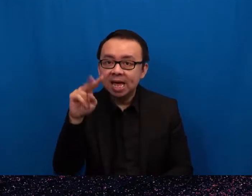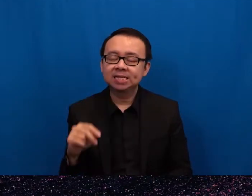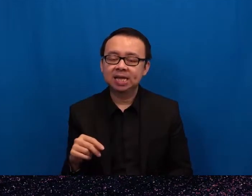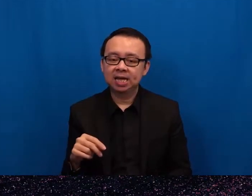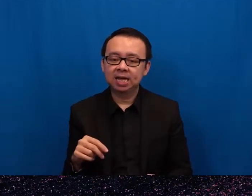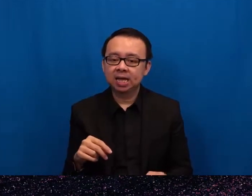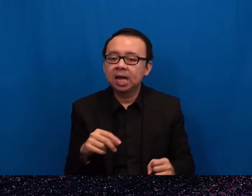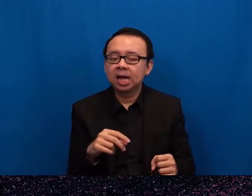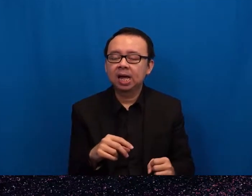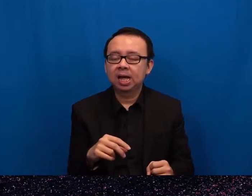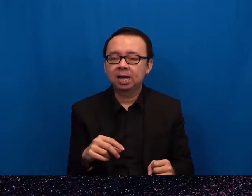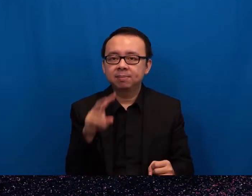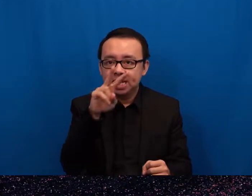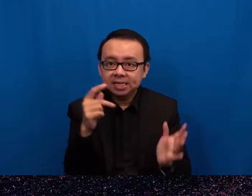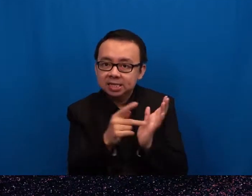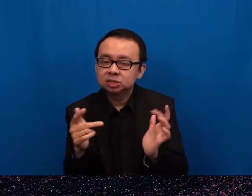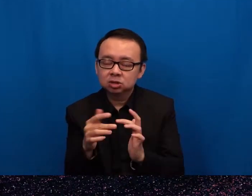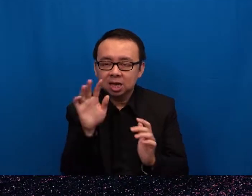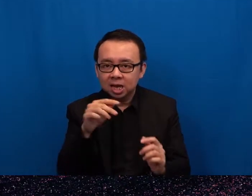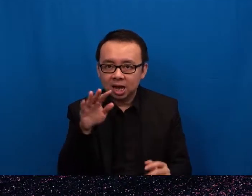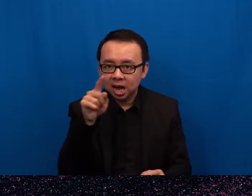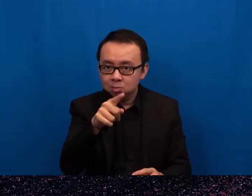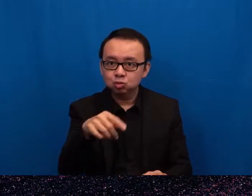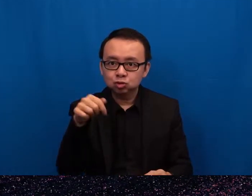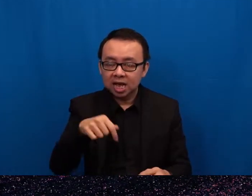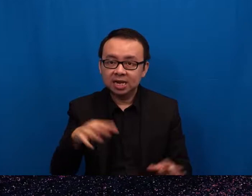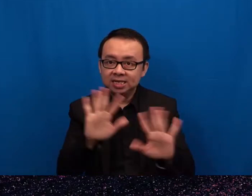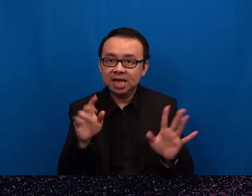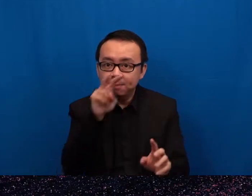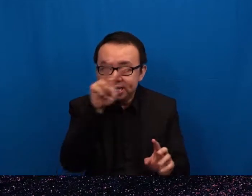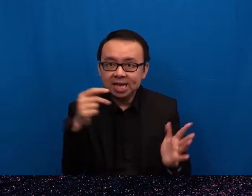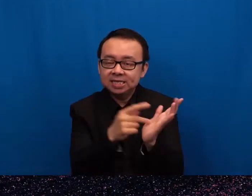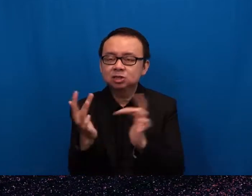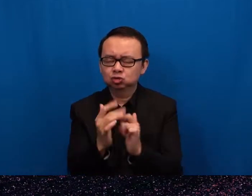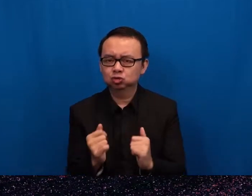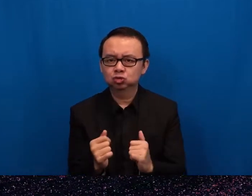berdosa, tidak disucikan dengan darahnya. Bisa langsung mati melihat Allah.